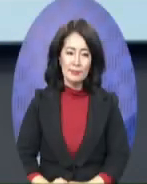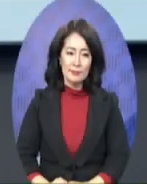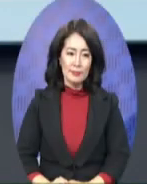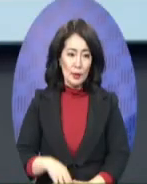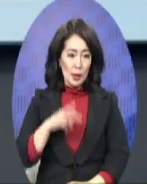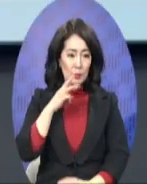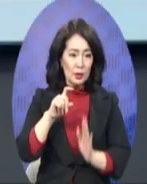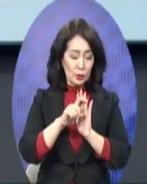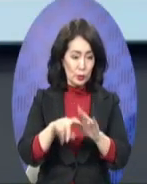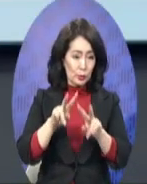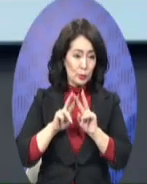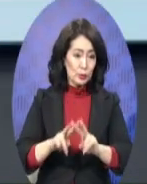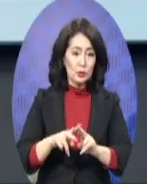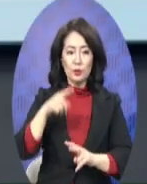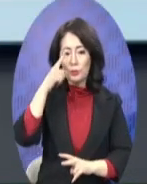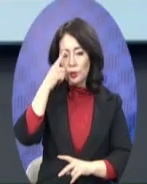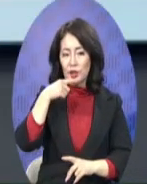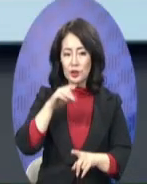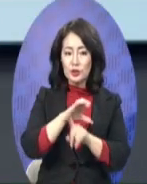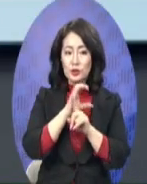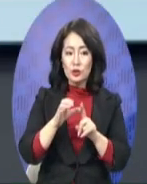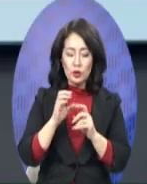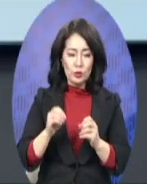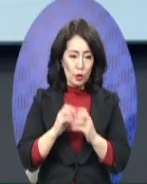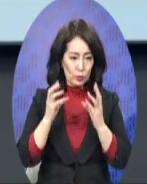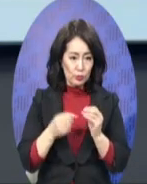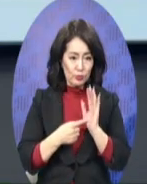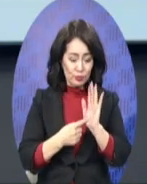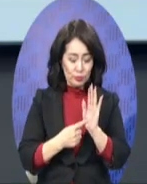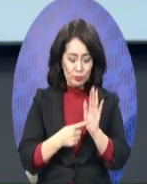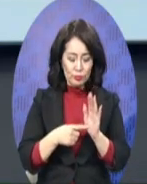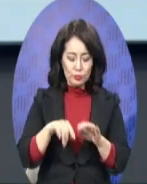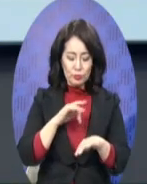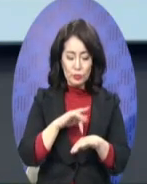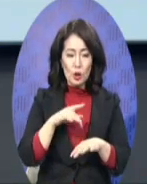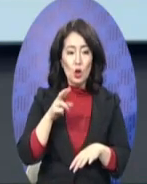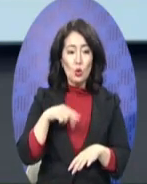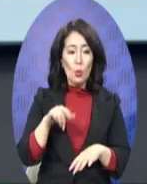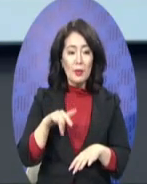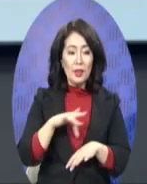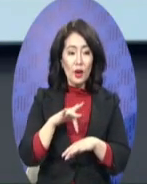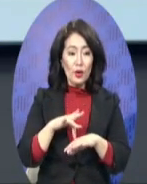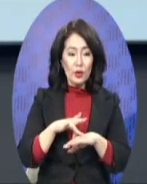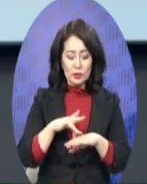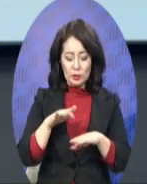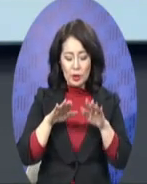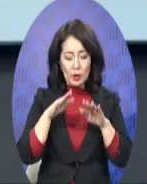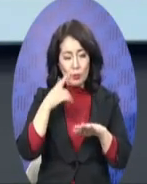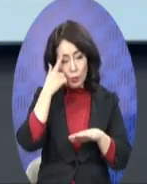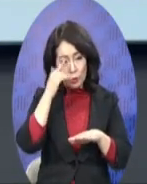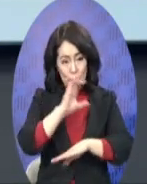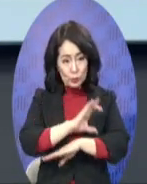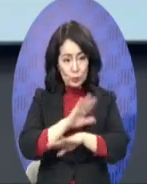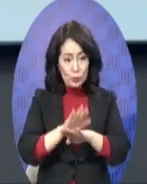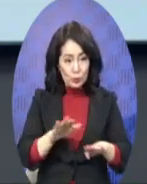Мэдээллийн хөтөлбөр үргэлжилж байна. Монгол хэл соёлоо түгээн дэлгэрүүлж байгаа Дүблин хот дахь Монгол сургуулийн багчид өнөөдөр шинэ жилийн баяраа